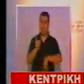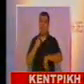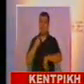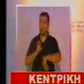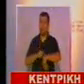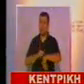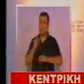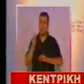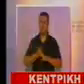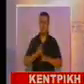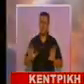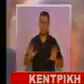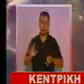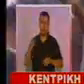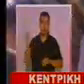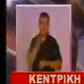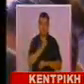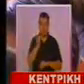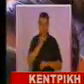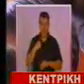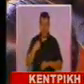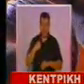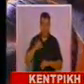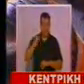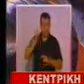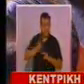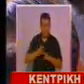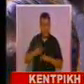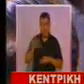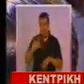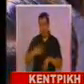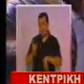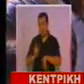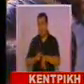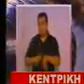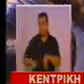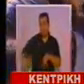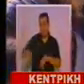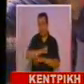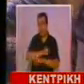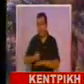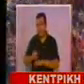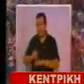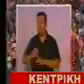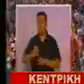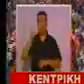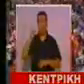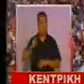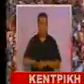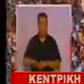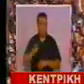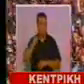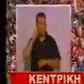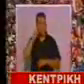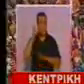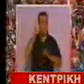και προπαντός θέλουμε να προλάβουμε και την φοβία αλλά και τις επικίνδυνες